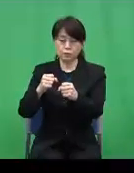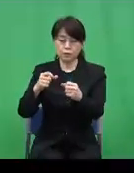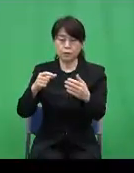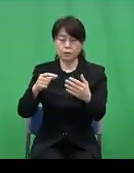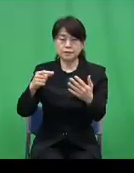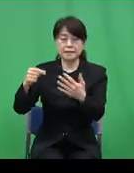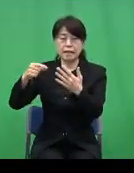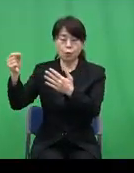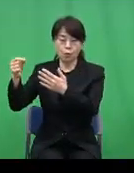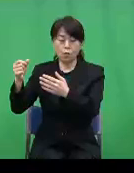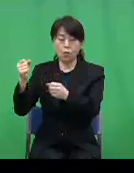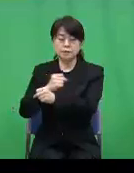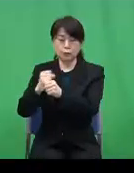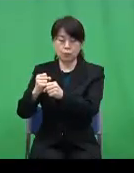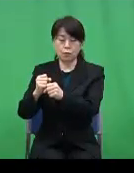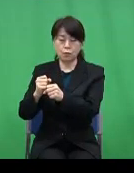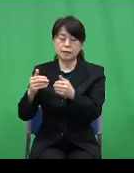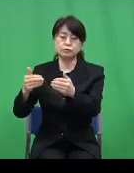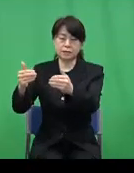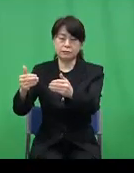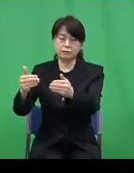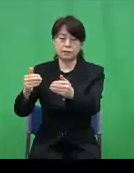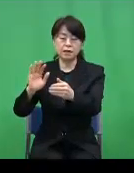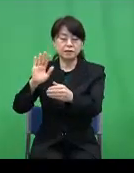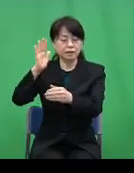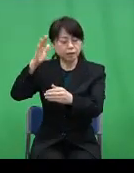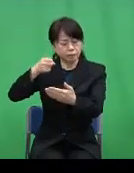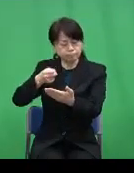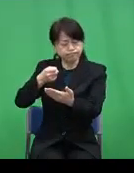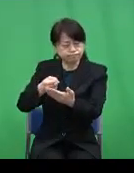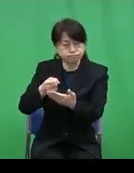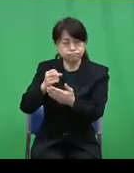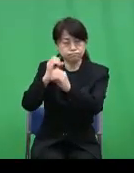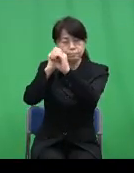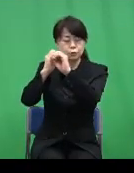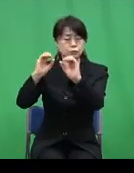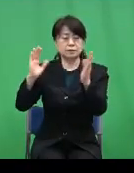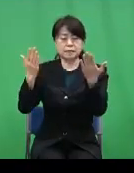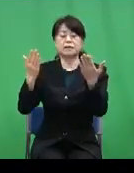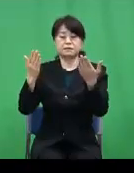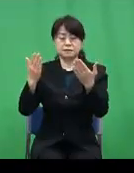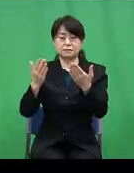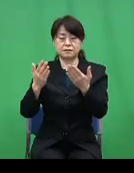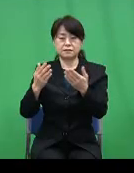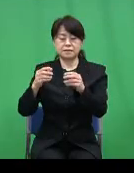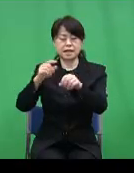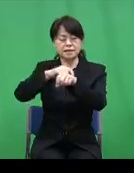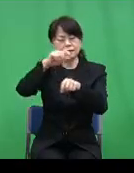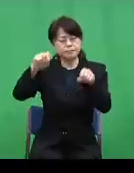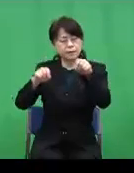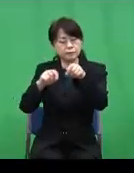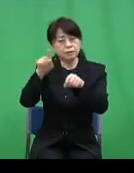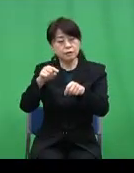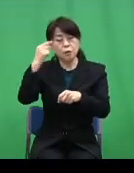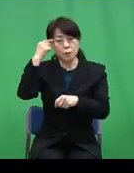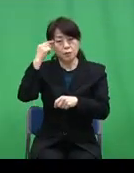ない、長期化するのかなという予想を想定してきているんですが、その点についての対象者の一人となっている